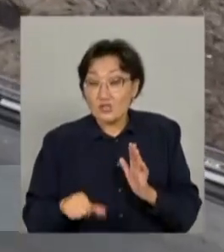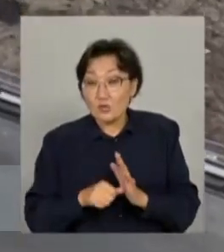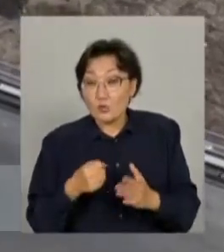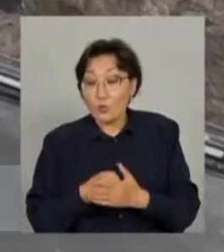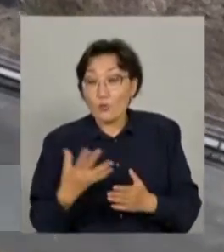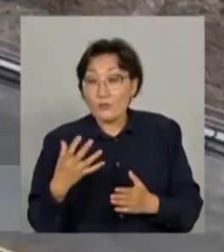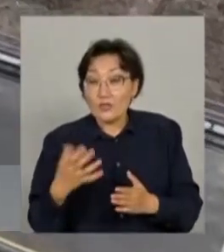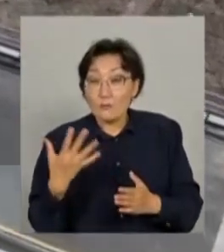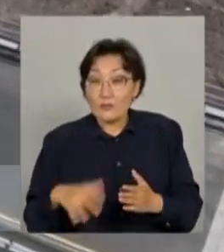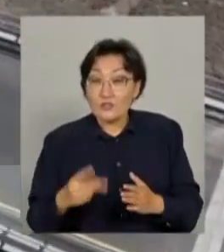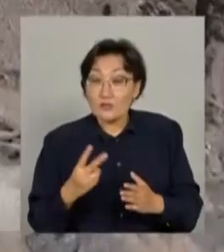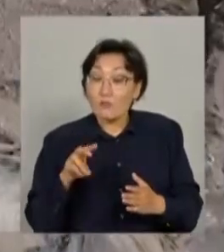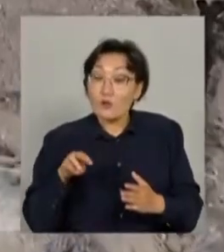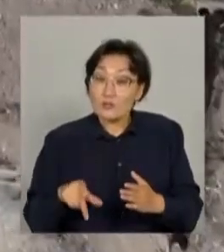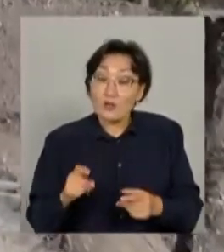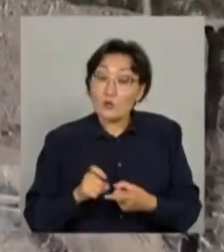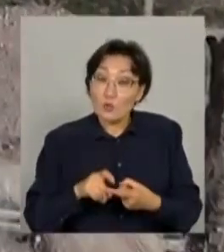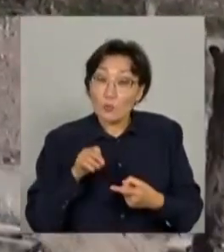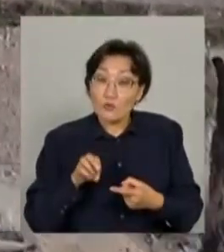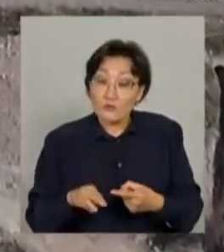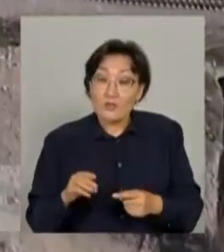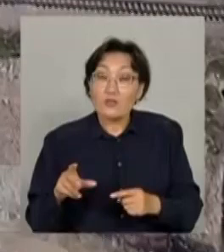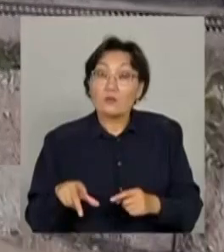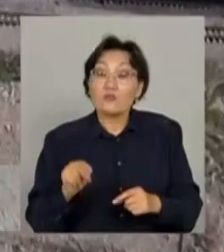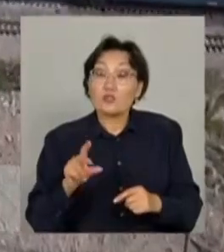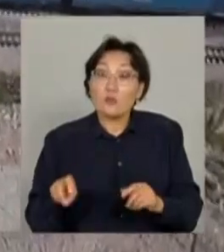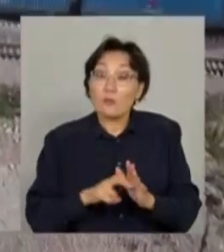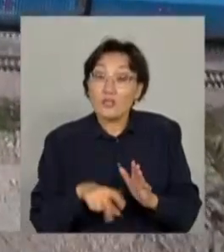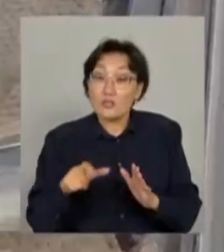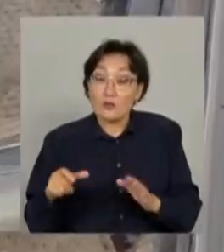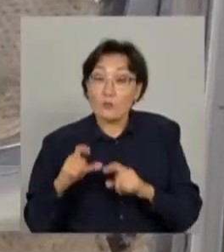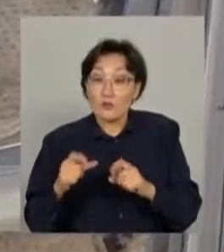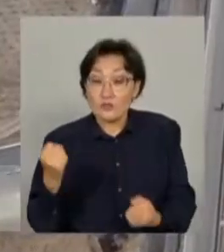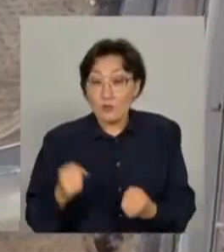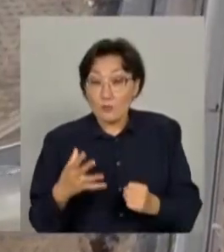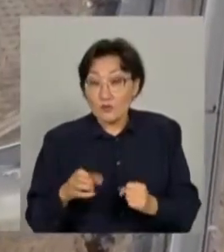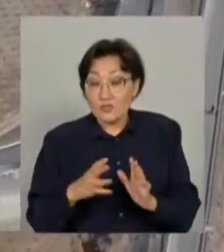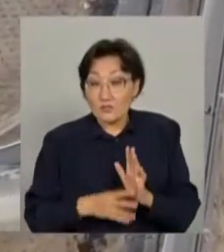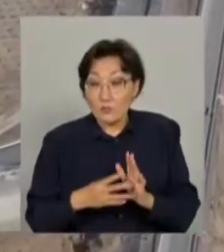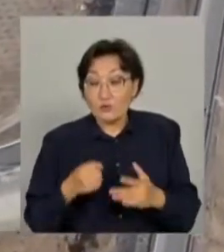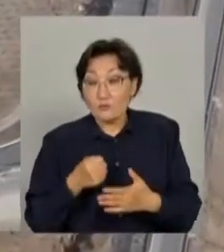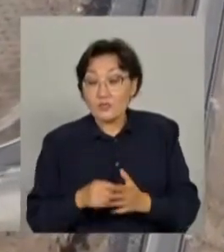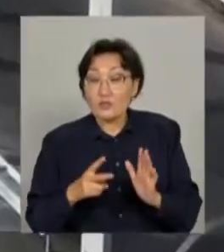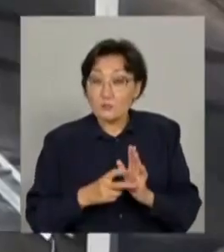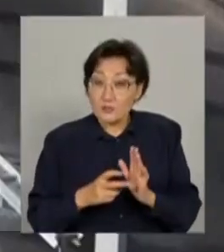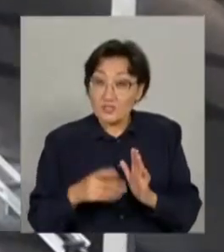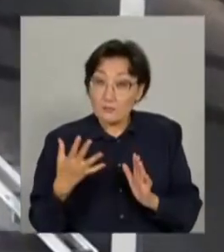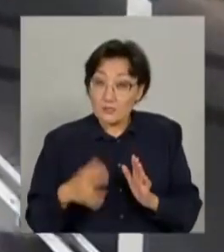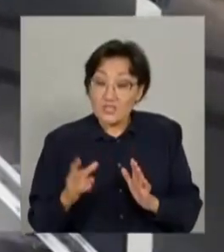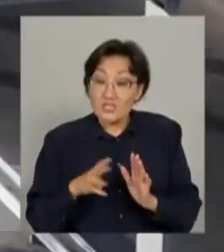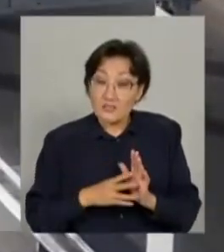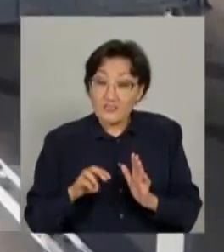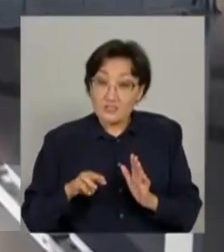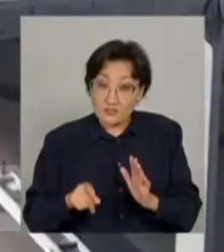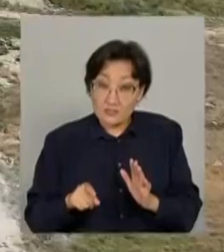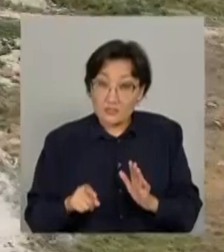до 552 тенге в зависимости от количества пассажиров, а грузовики от 590 до 759